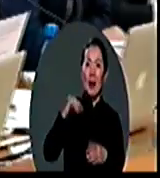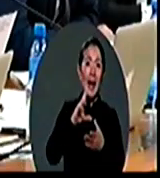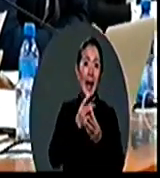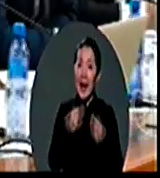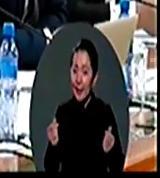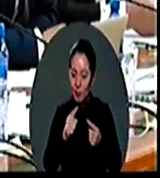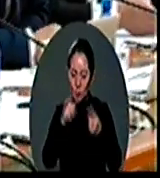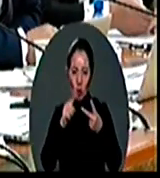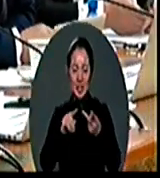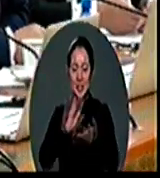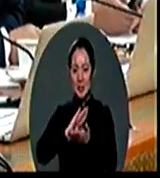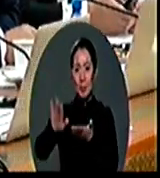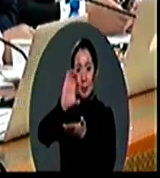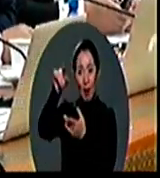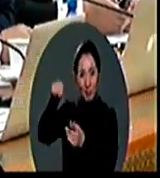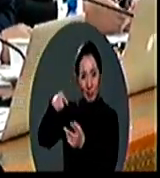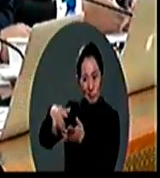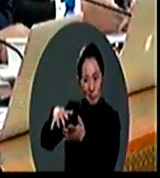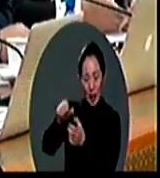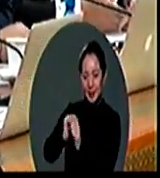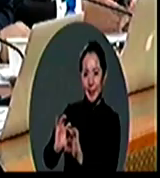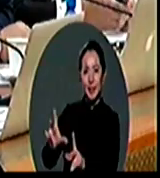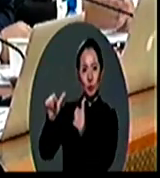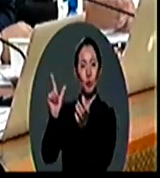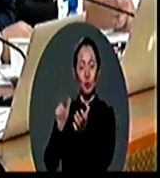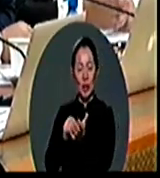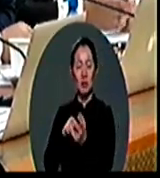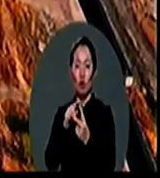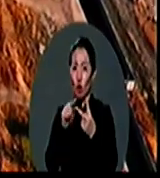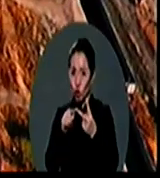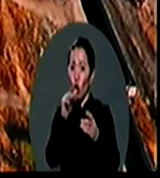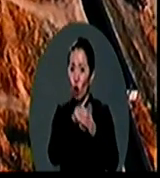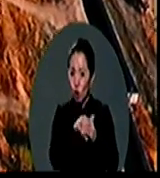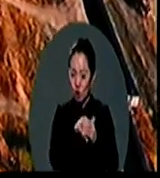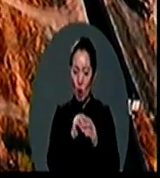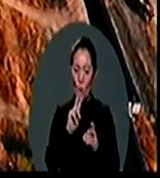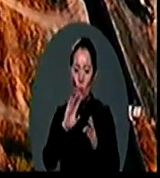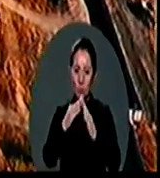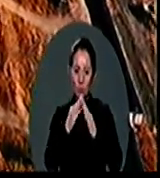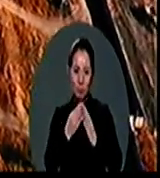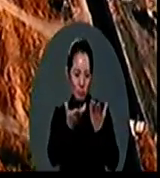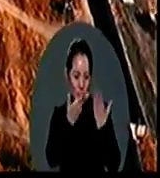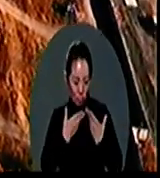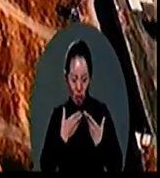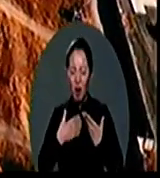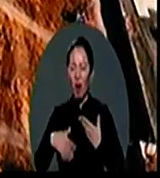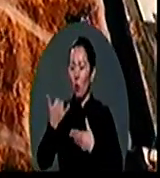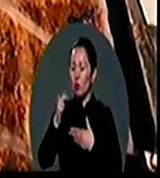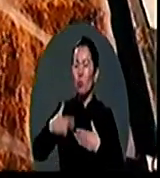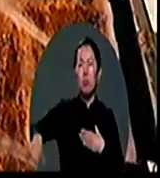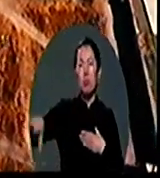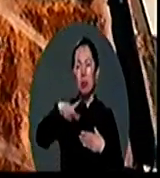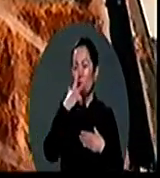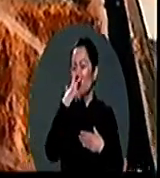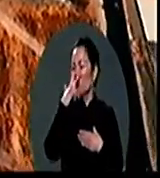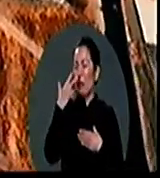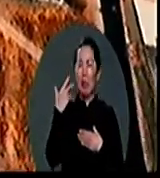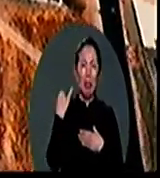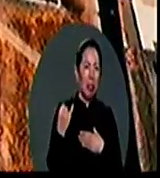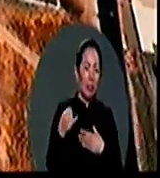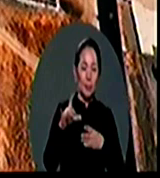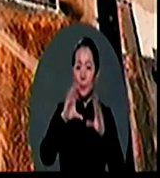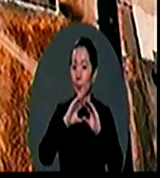олон жил яригдсан цэвэрлэх байгууламжийн ажлыг эхлүүлэх үүрэг багтаж байлаа. Энэхүү үүрэг даалгаврын дагуу нэн тэргуунд Улаанбаатарчуудыг тавгүй төлж